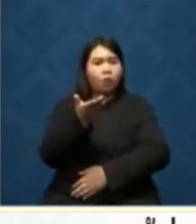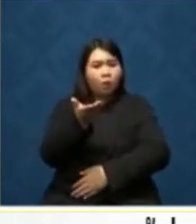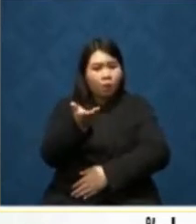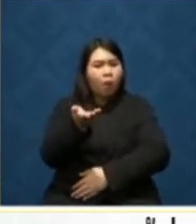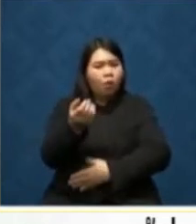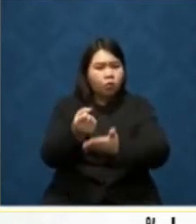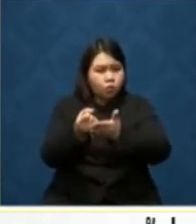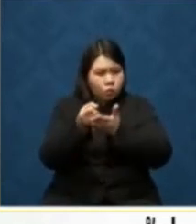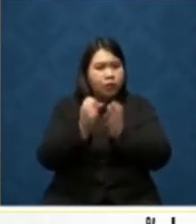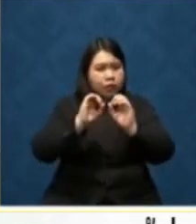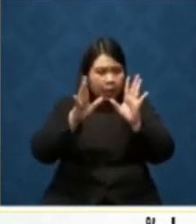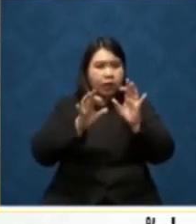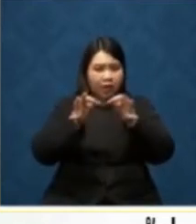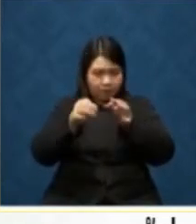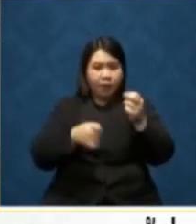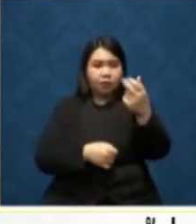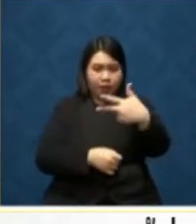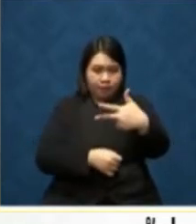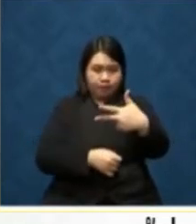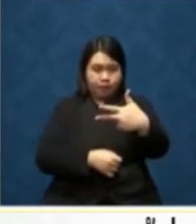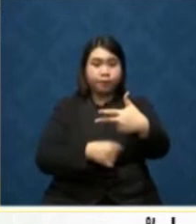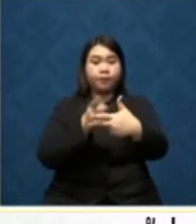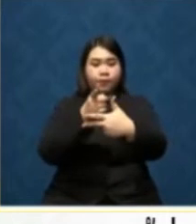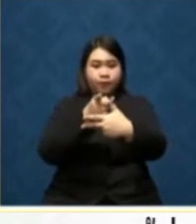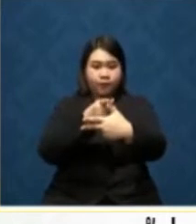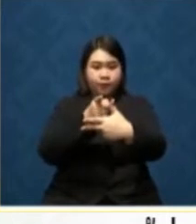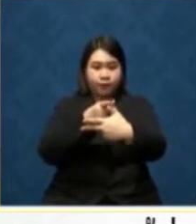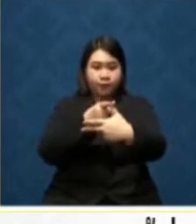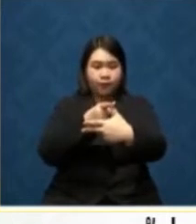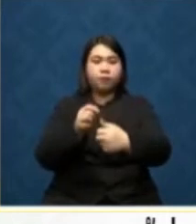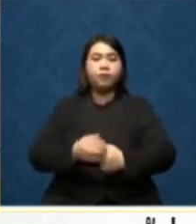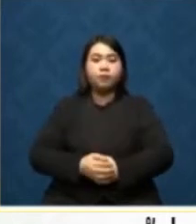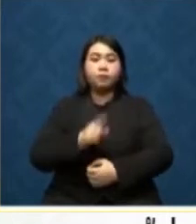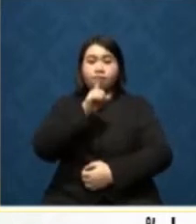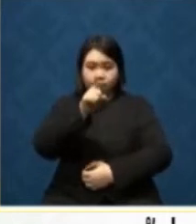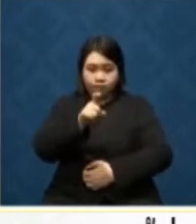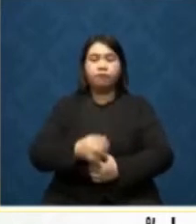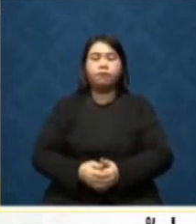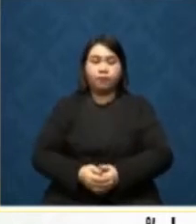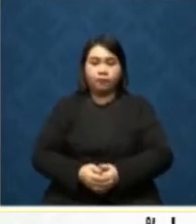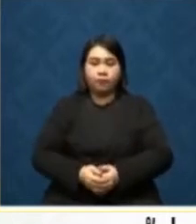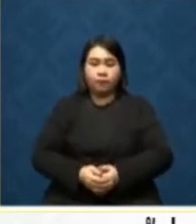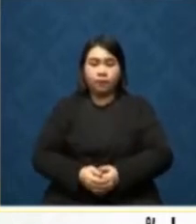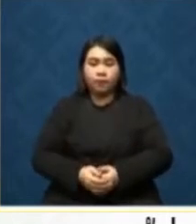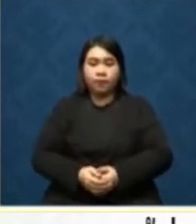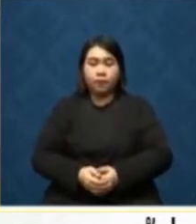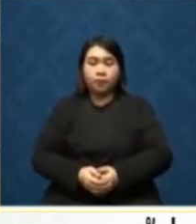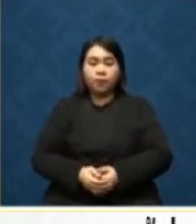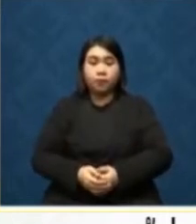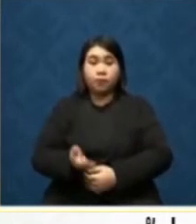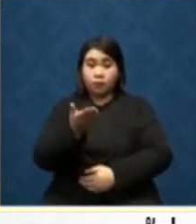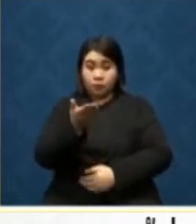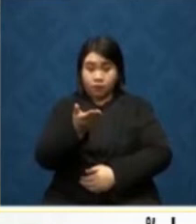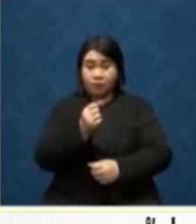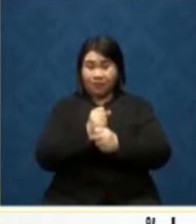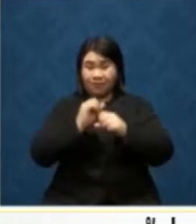อยู่กับมุริธิเอกชนผมก็เลยจเป็ทต้องมาขอคำชี้แจง ใหชัๆนสามประเด็นะครับปเด็นแรกครั ก็คอยากจะ